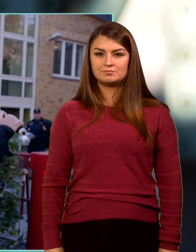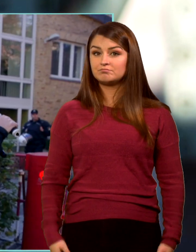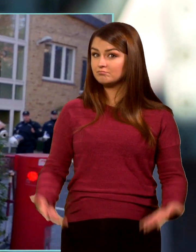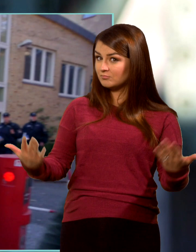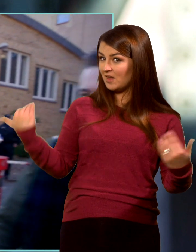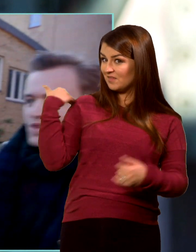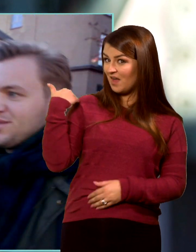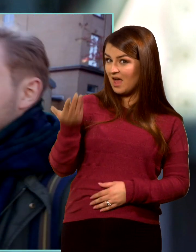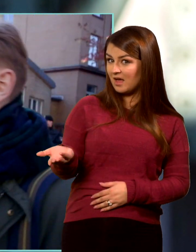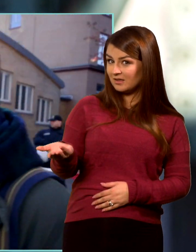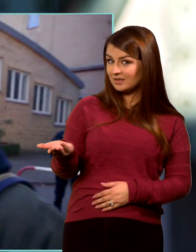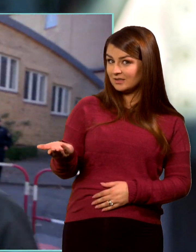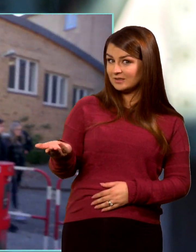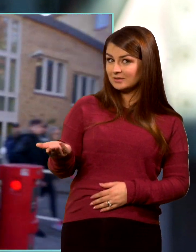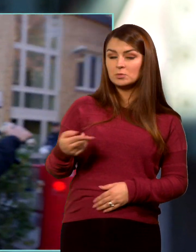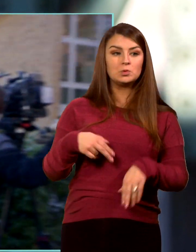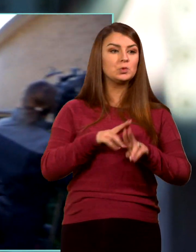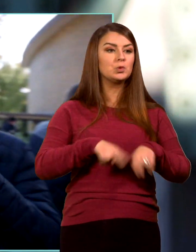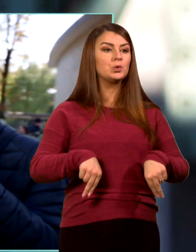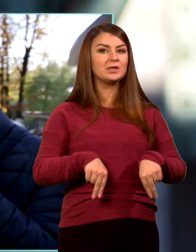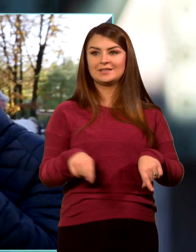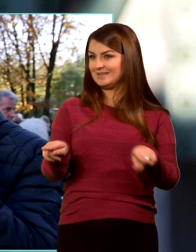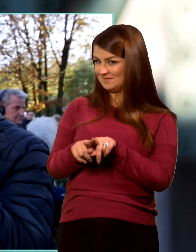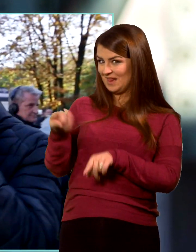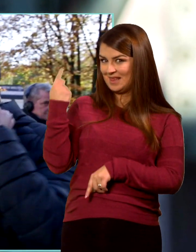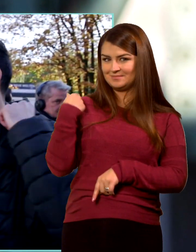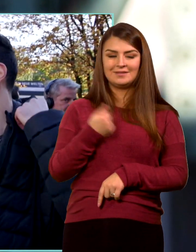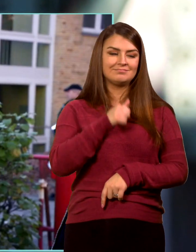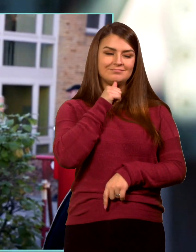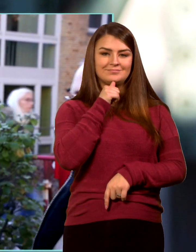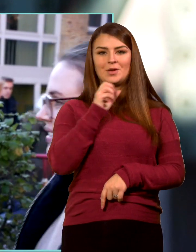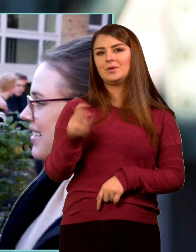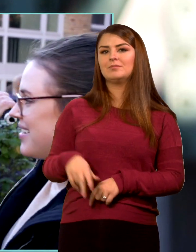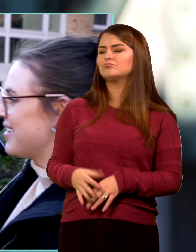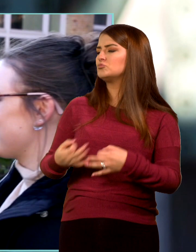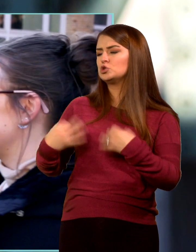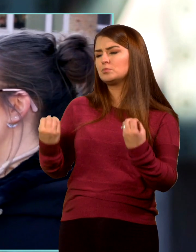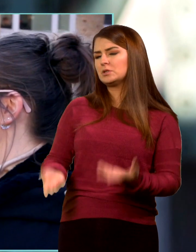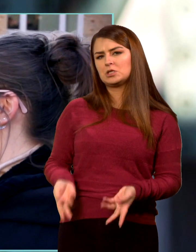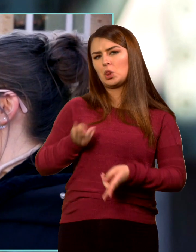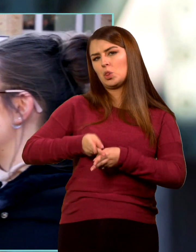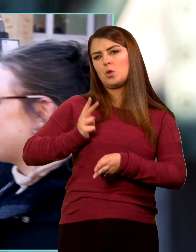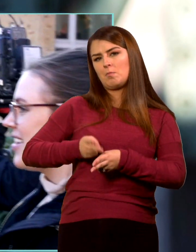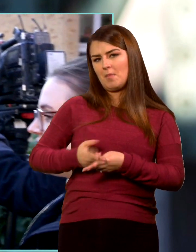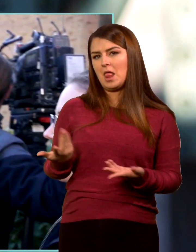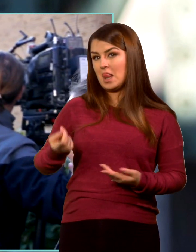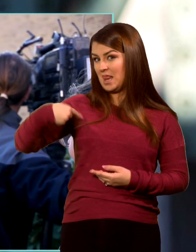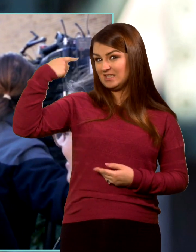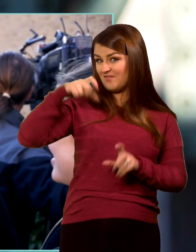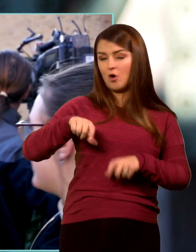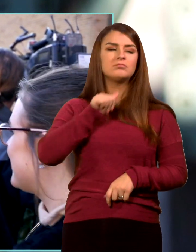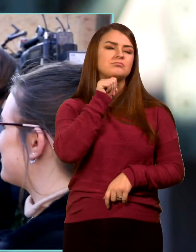Und wie war's? Ruhig. Nicht wie die letzten Wochen. Nichts passiert. Okay. Nichts passiert. Alles entspannt wie die letzten Wochen.